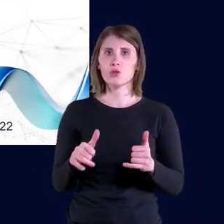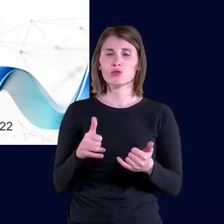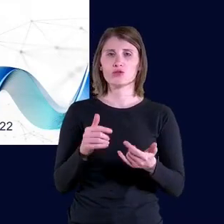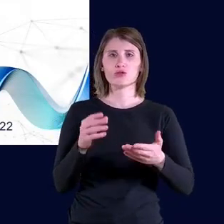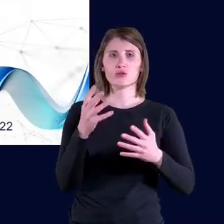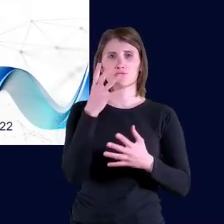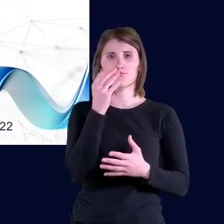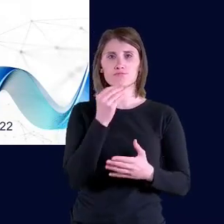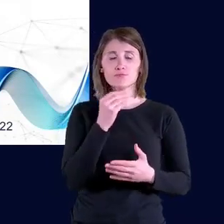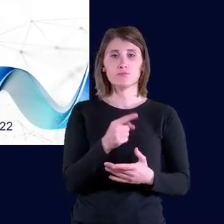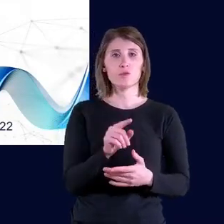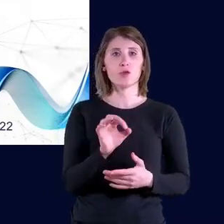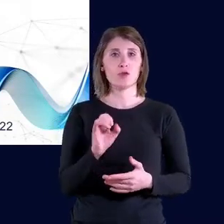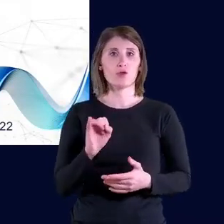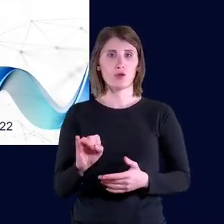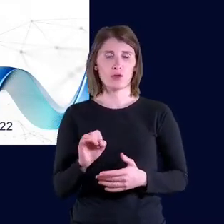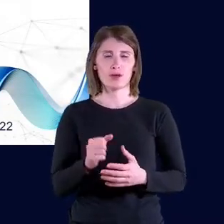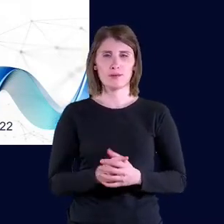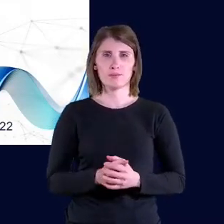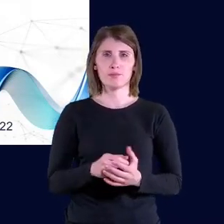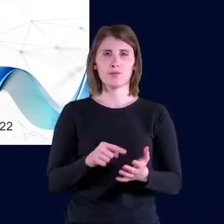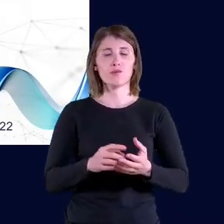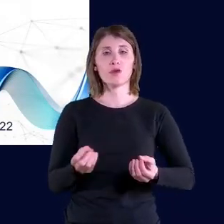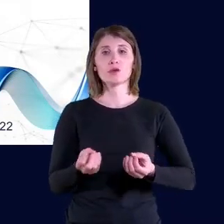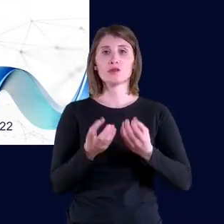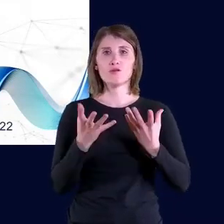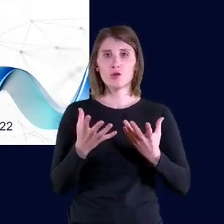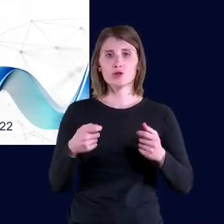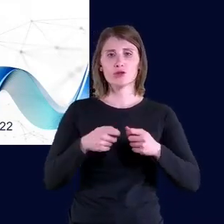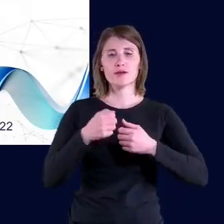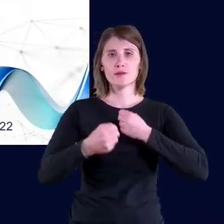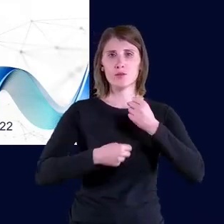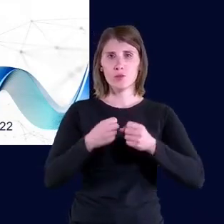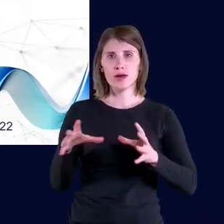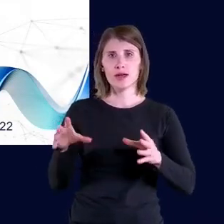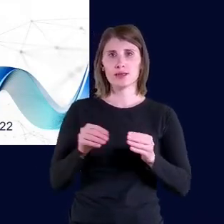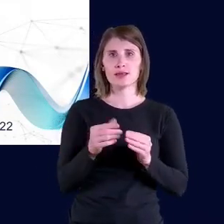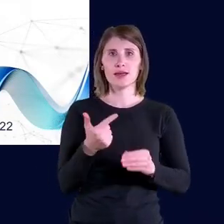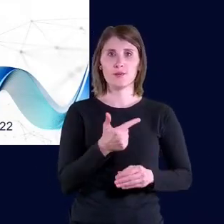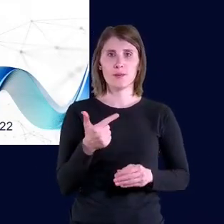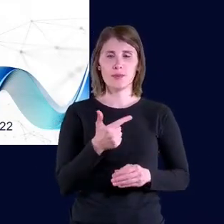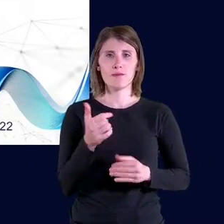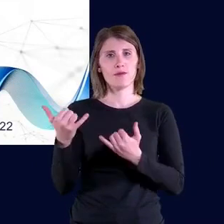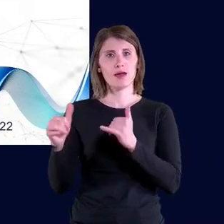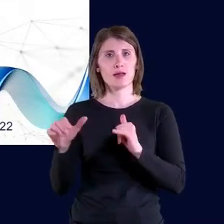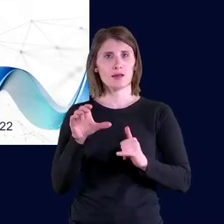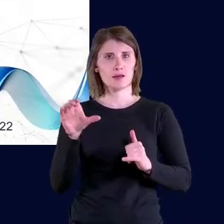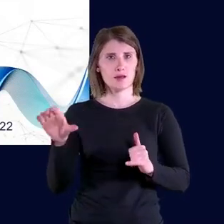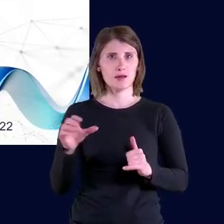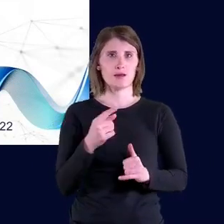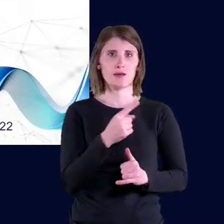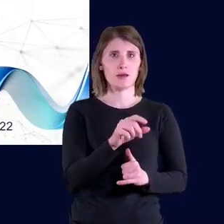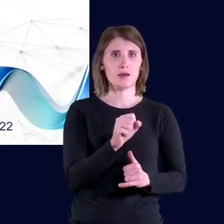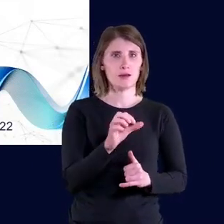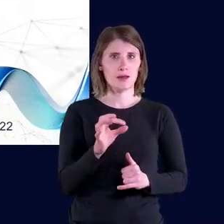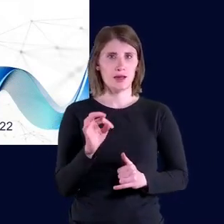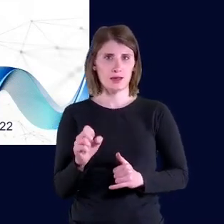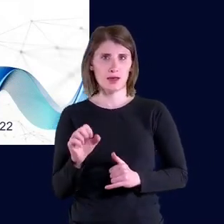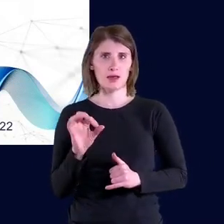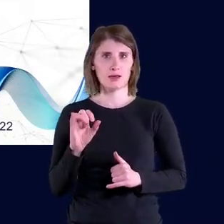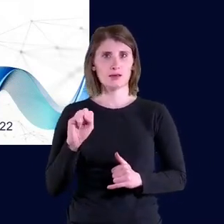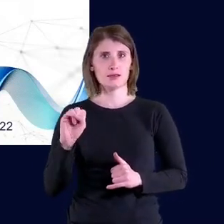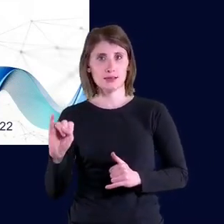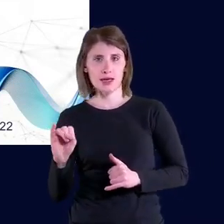to i funkcja została opracowana w oparciu o współpracę z dwoma serwisami datasette mikroszlifem